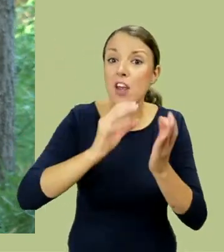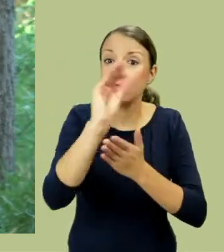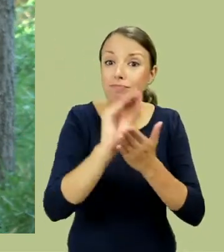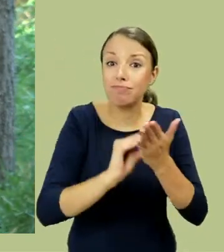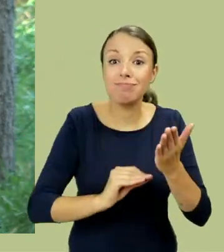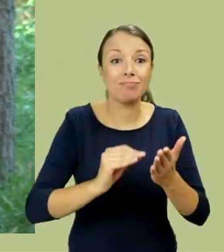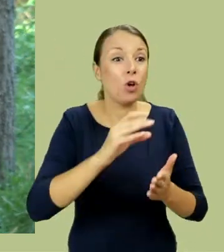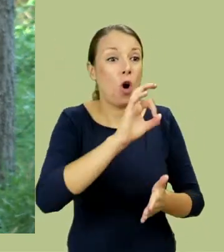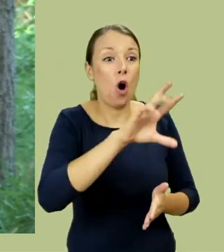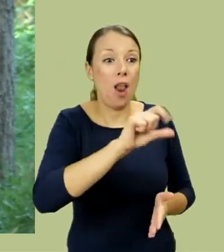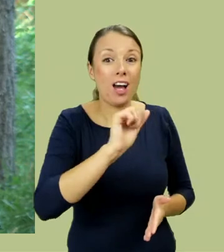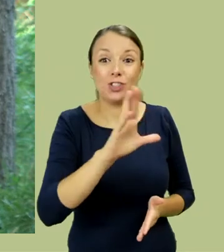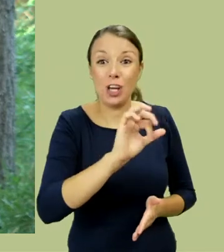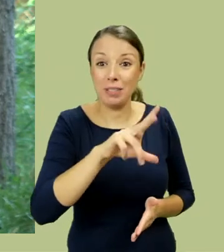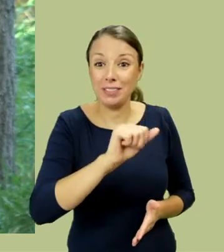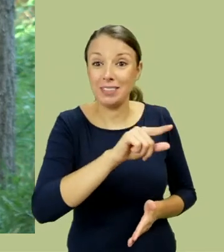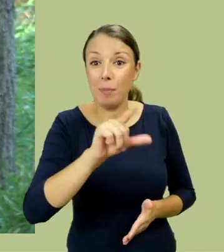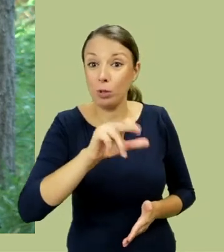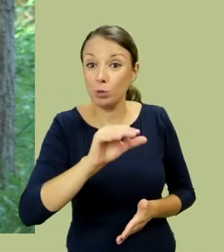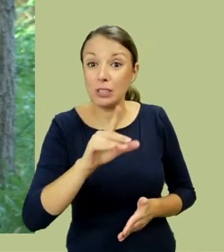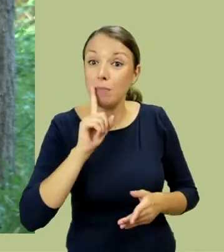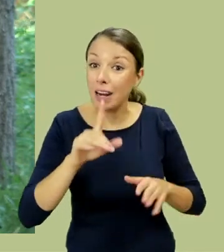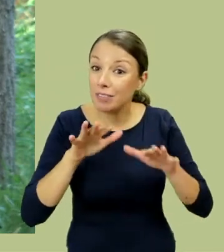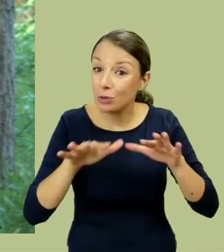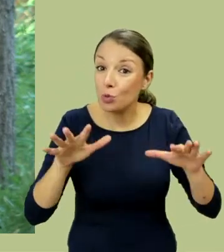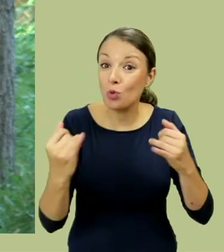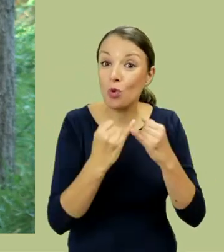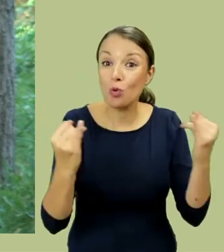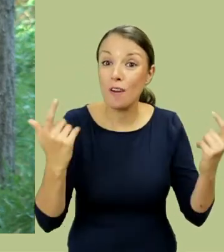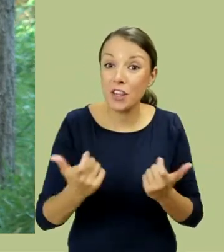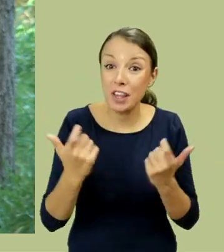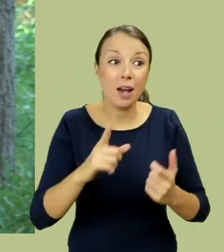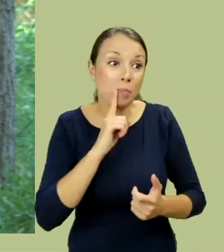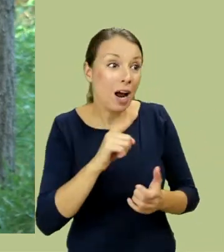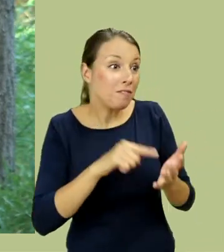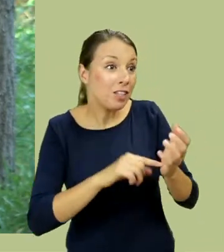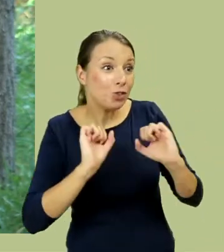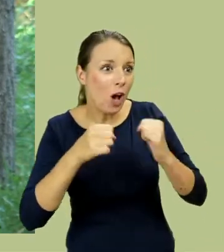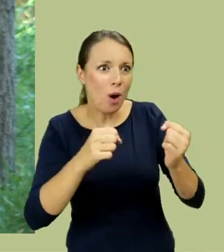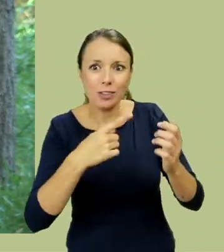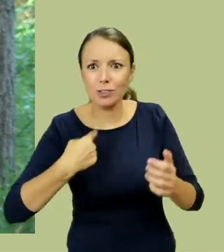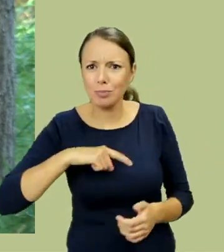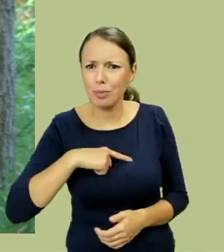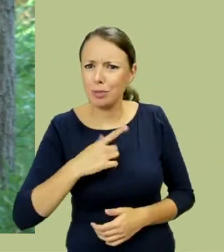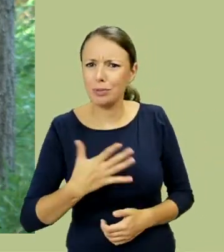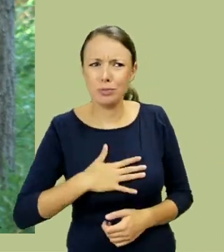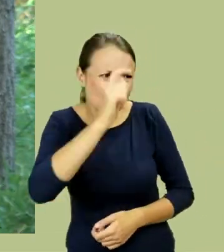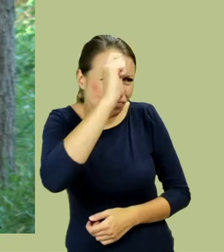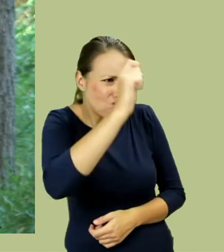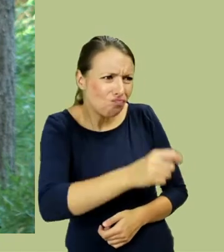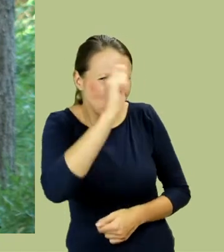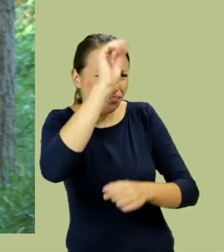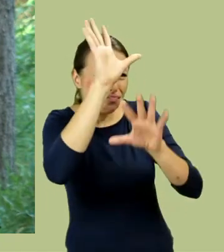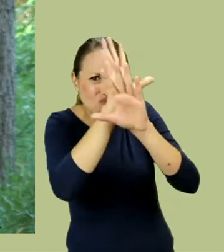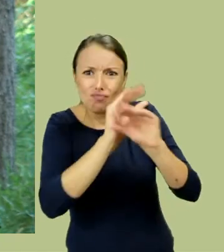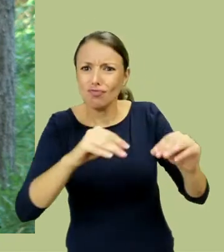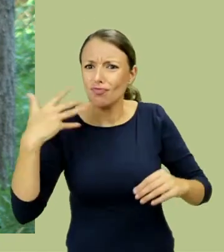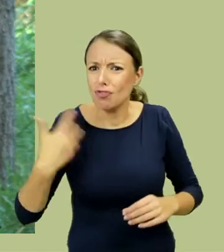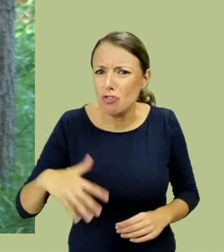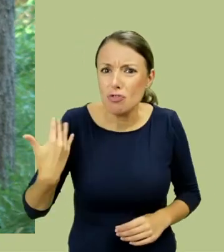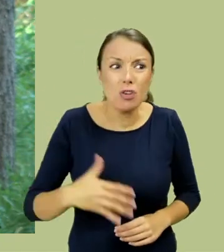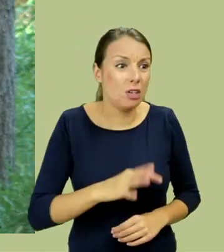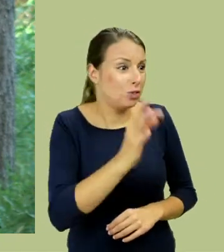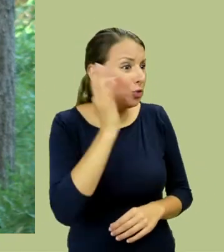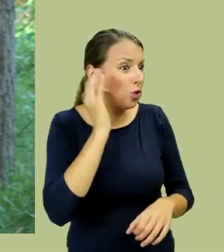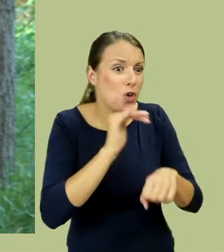sporo. Naprawdę aktów takich, że budzą szacunek, że te kobiety poświęcały swój czas i swoje, bo za takie